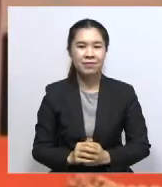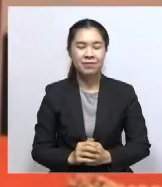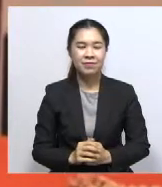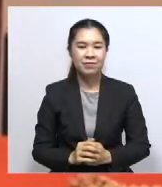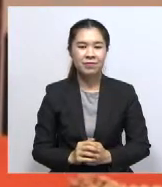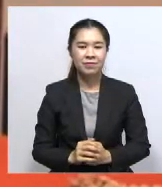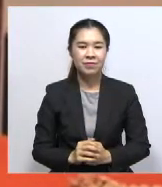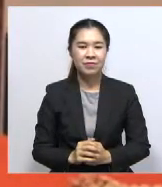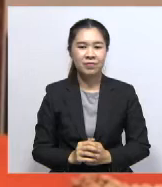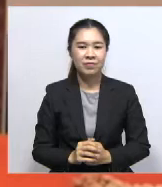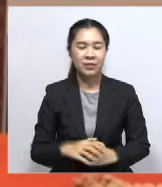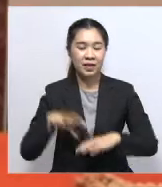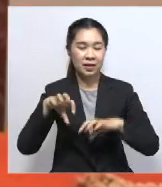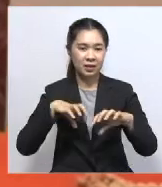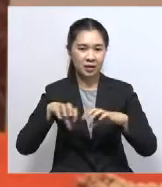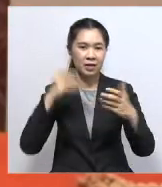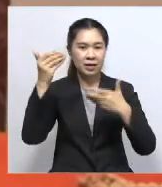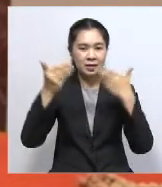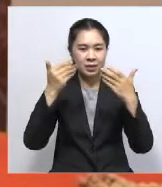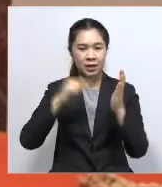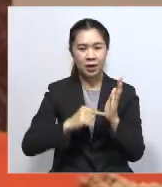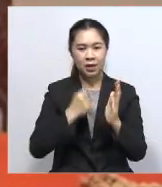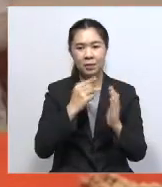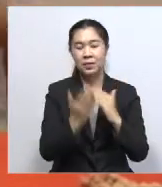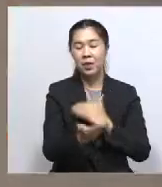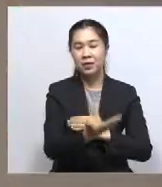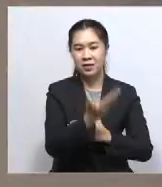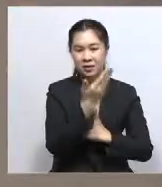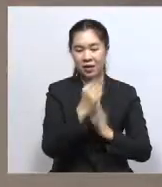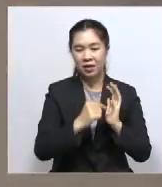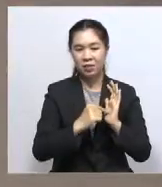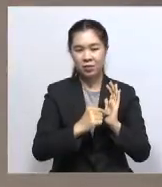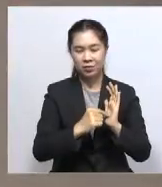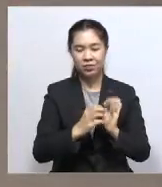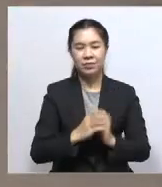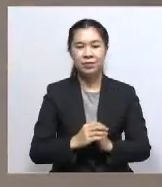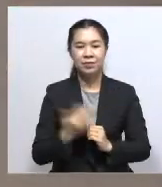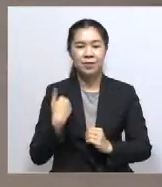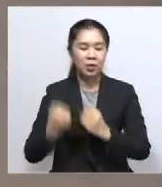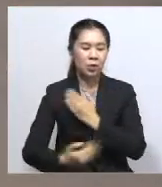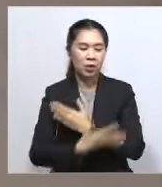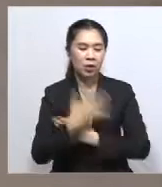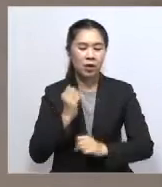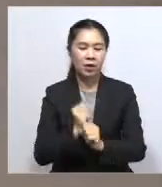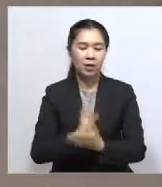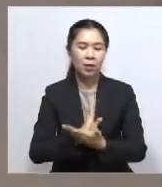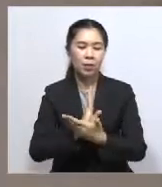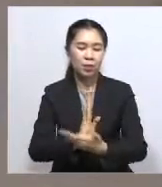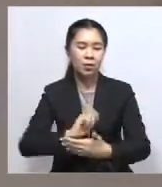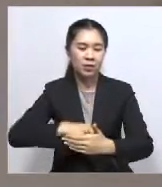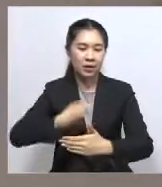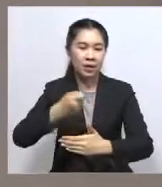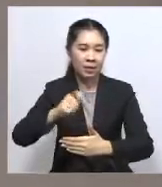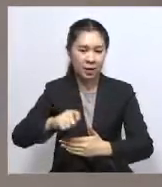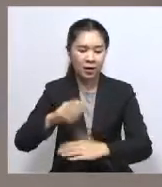ช่ค่ะการจัดกิจกรรมก็จะมีขึ้นตั้งแต่ช่วงเช้านะคะอย่างช่วงเช้าเนี่ยเราก็มีโอกาสได้ร่วมทำบุญตักบาตรส่วนช่วง